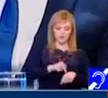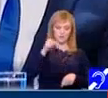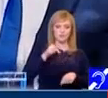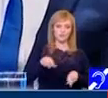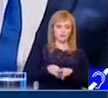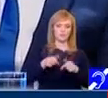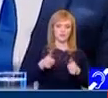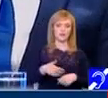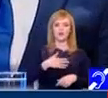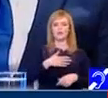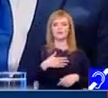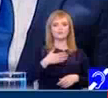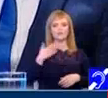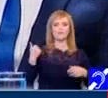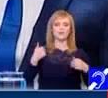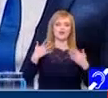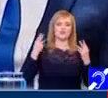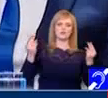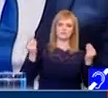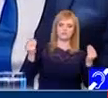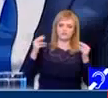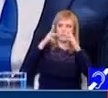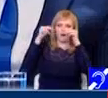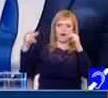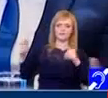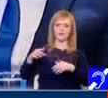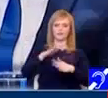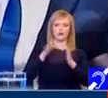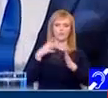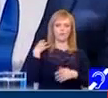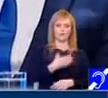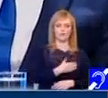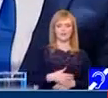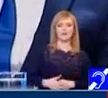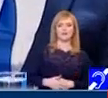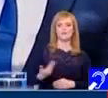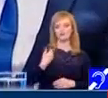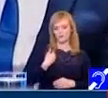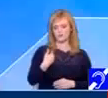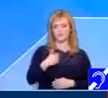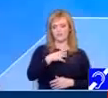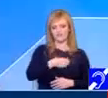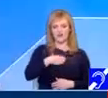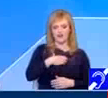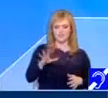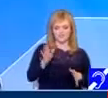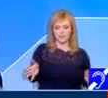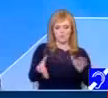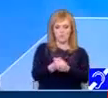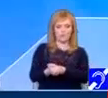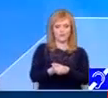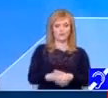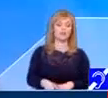la fel de bine. Nu avem palate ca la București, dar nici nu ne trebuie. Pentru noi orașul este un palat, țara este un palat. În cadrul